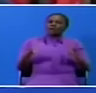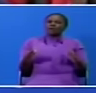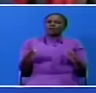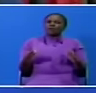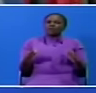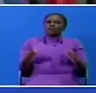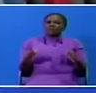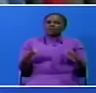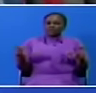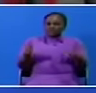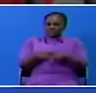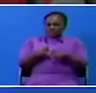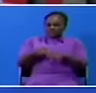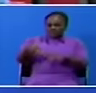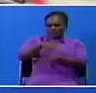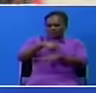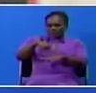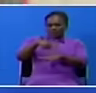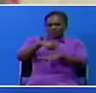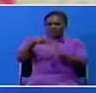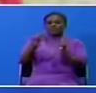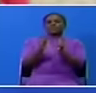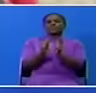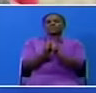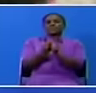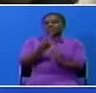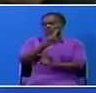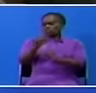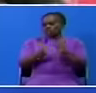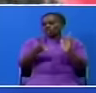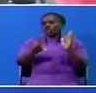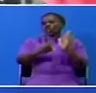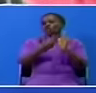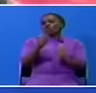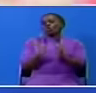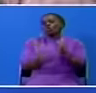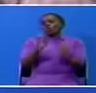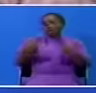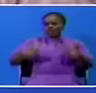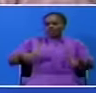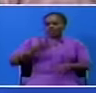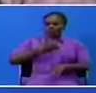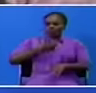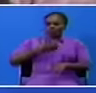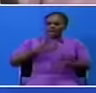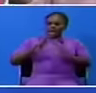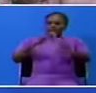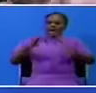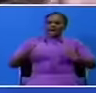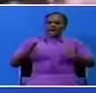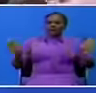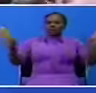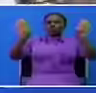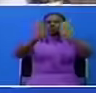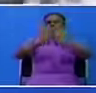Kifungo hicho kilidumu kwa takriban saa 10. Maswali ya kiibuka ni sheria ipi inayomruhusu mwenye nyumba kuwafungia wapangaji wake